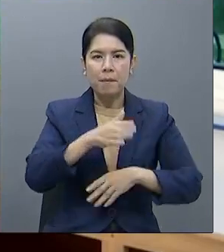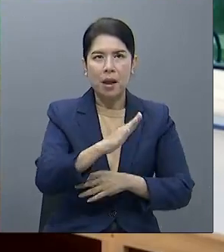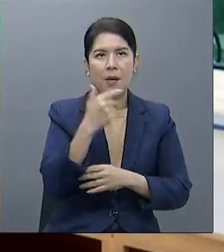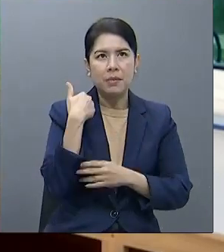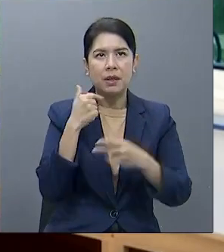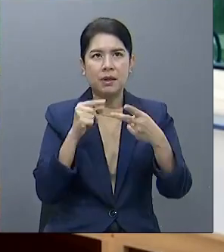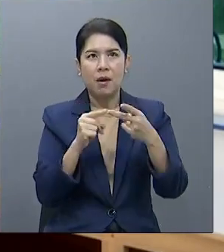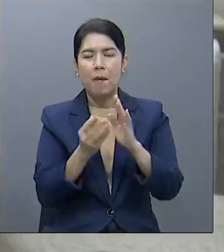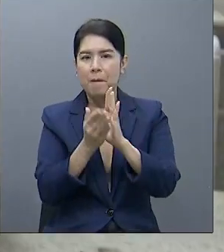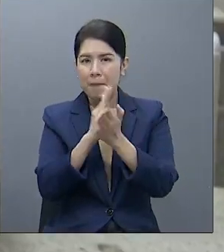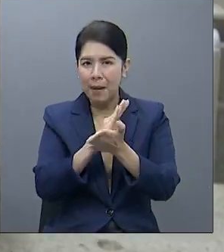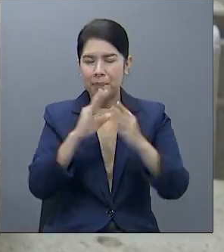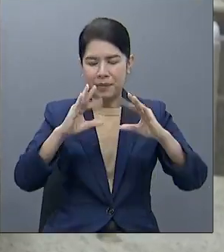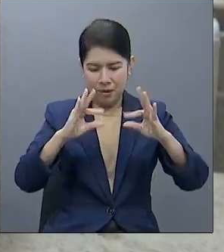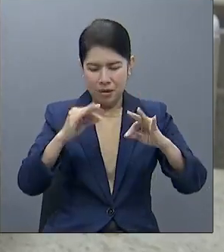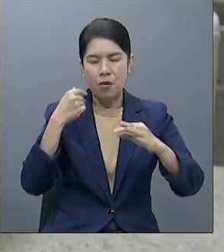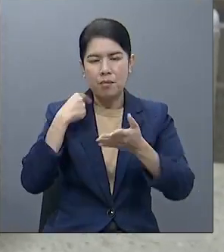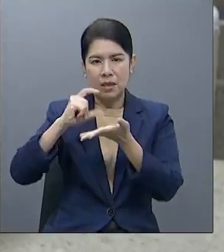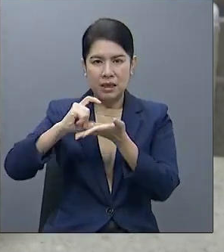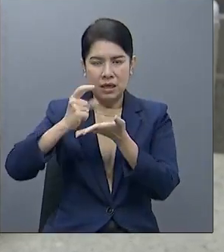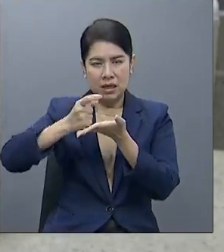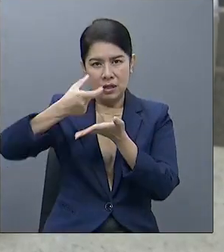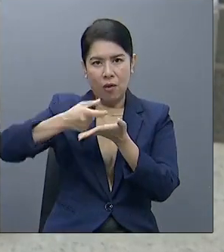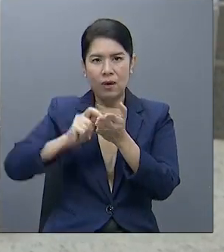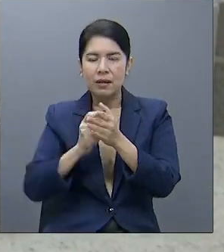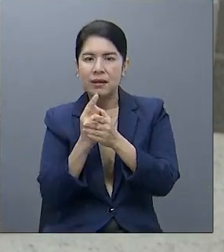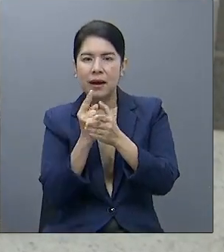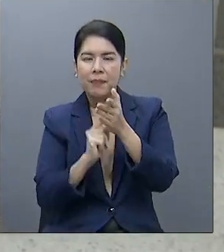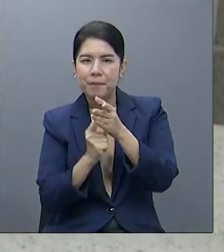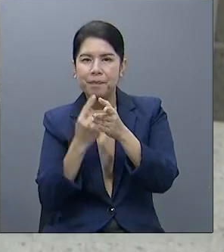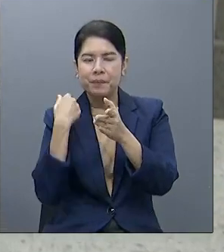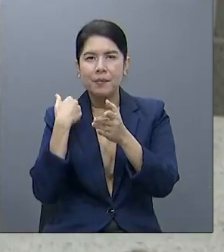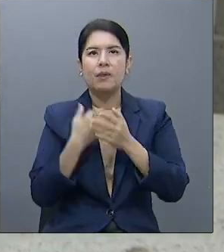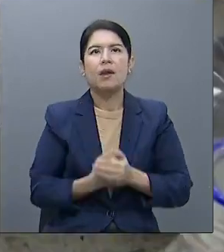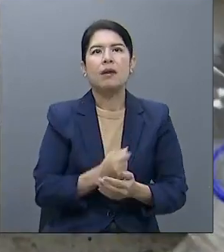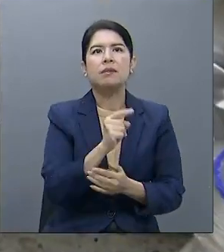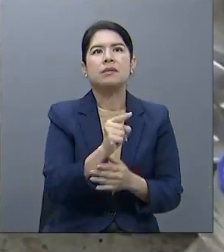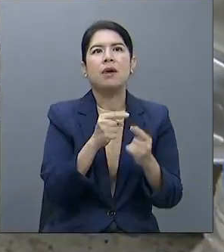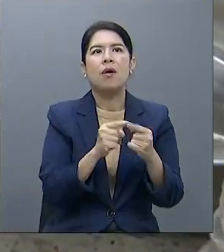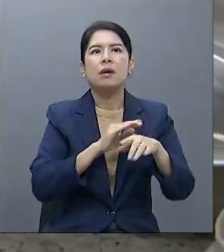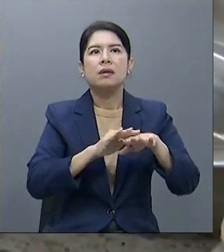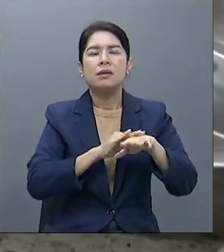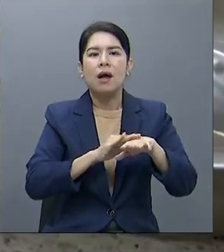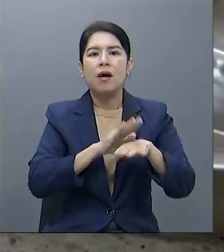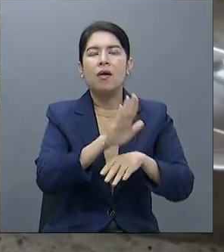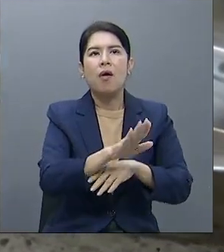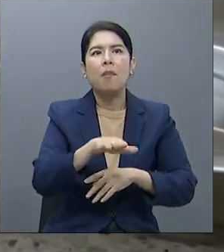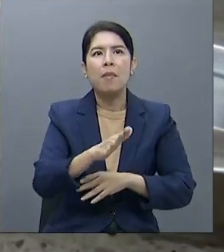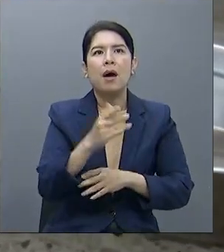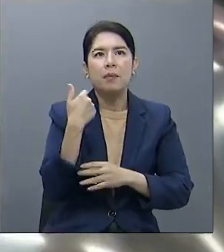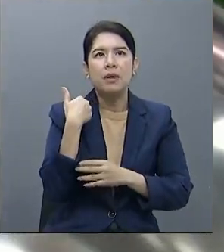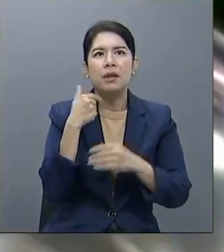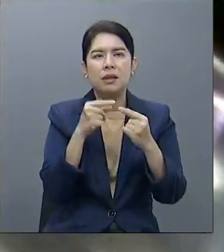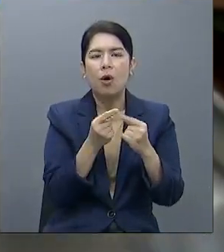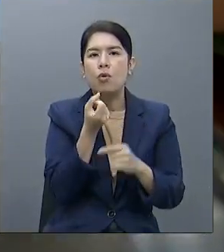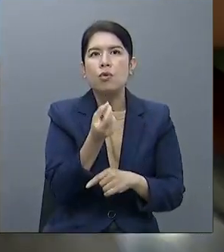าให้เป็นกาวแท่งหลักๆ ก็คือเรานำหนังปลาที่ต้องเป็นหนังปลาสดเนาะนำมาสกัดซึ่งสาร